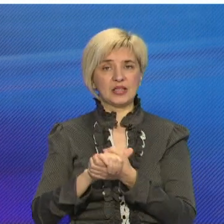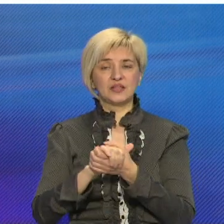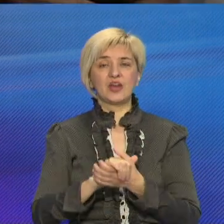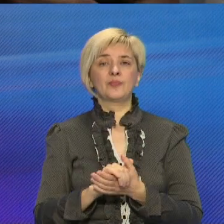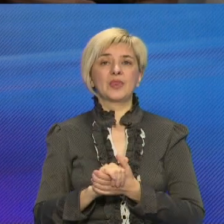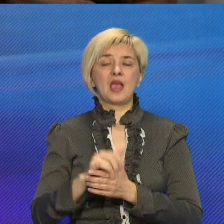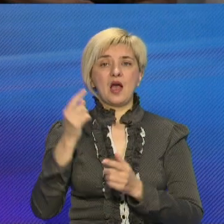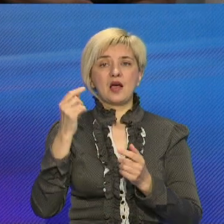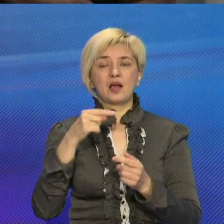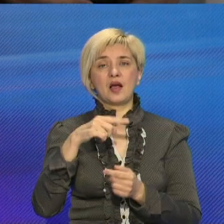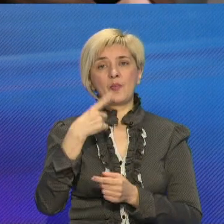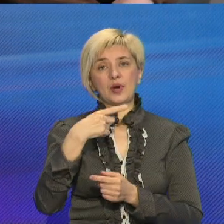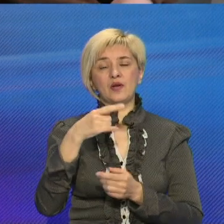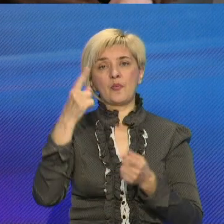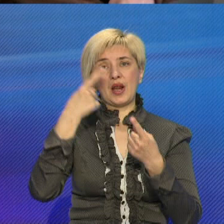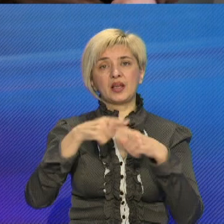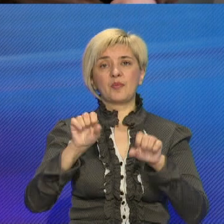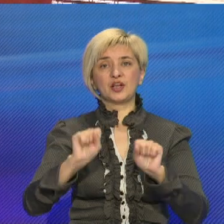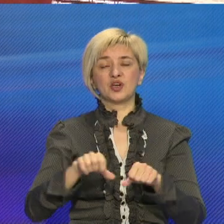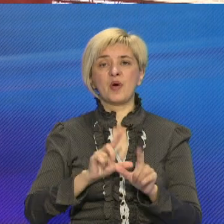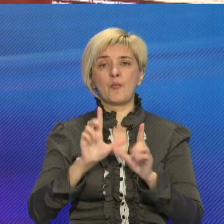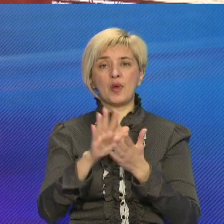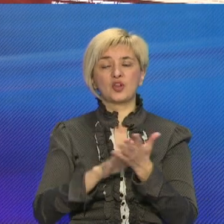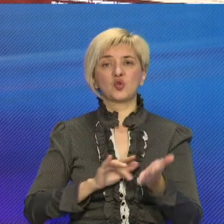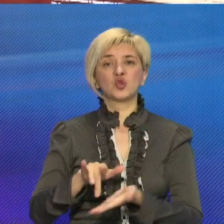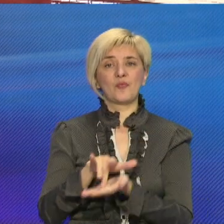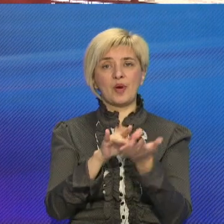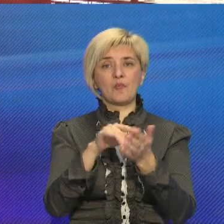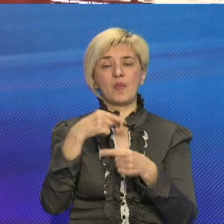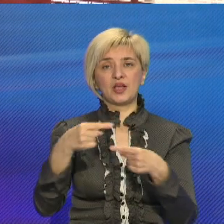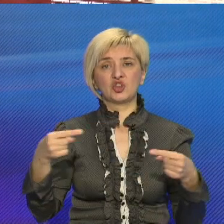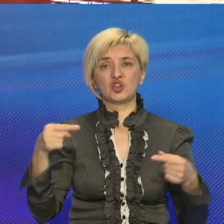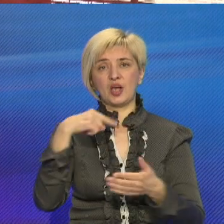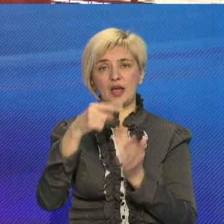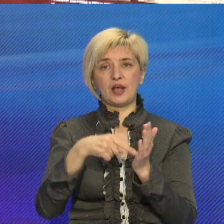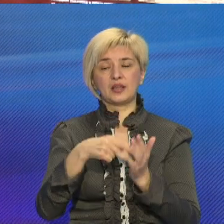проект, можливо, протягне свою вандровку по інших городах Гродінської області.